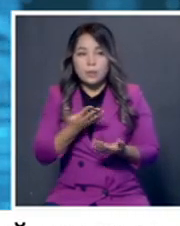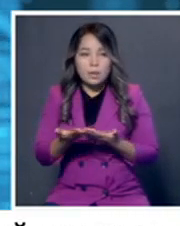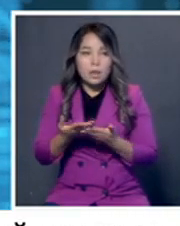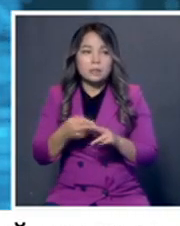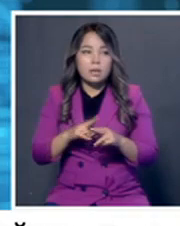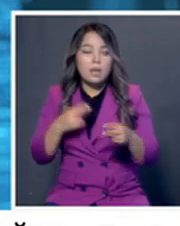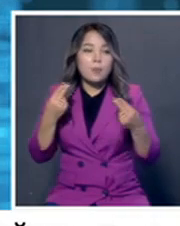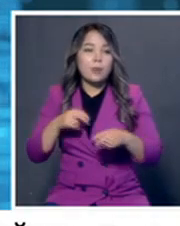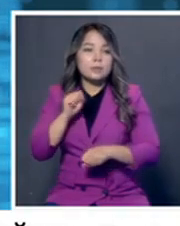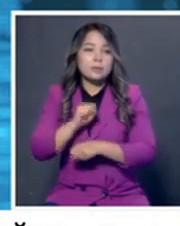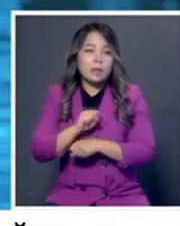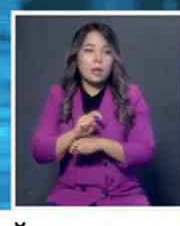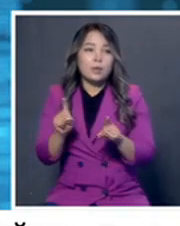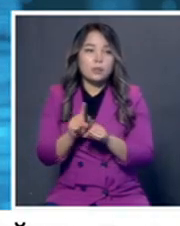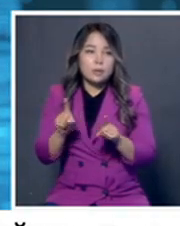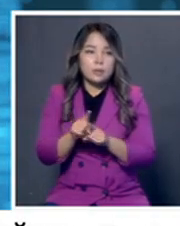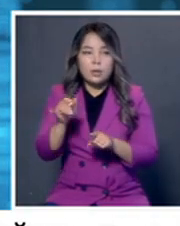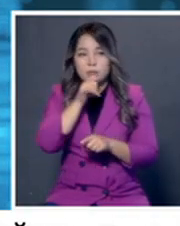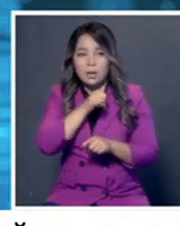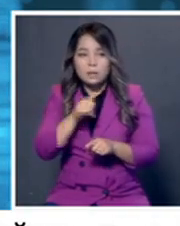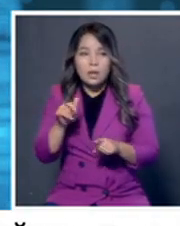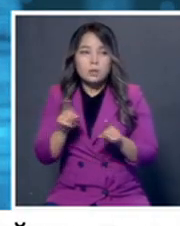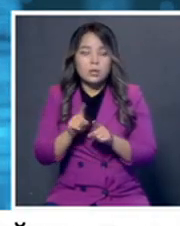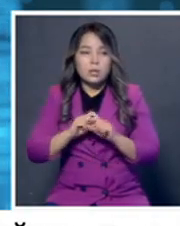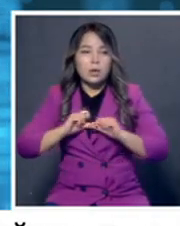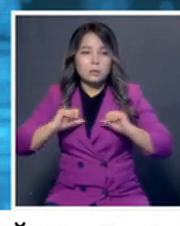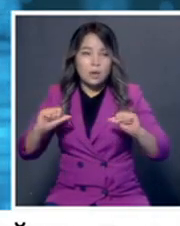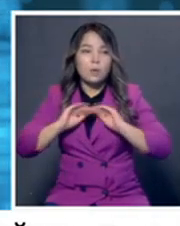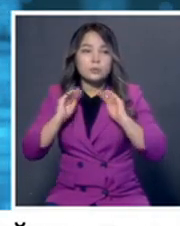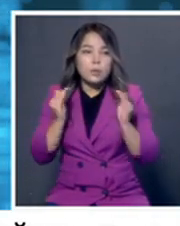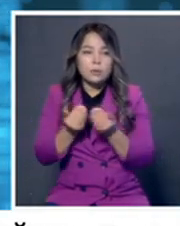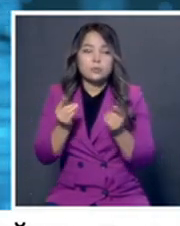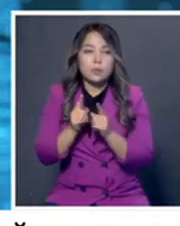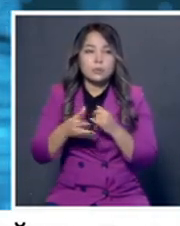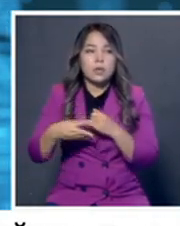ішінде тұрған азаматтардың оқшаулау аймағына